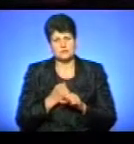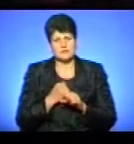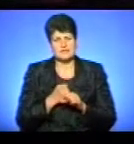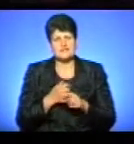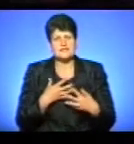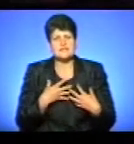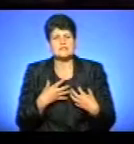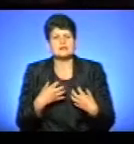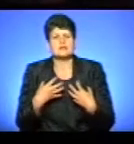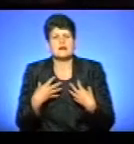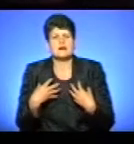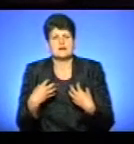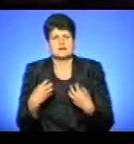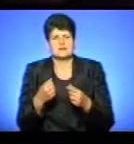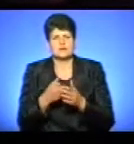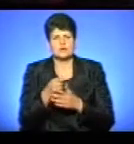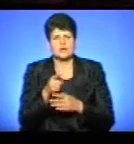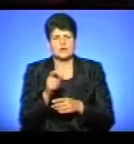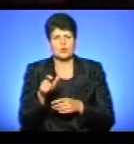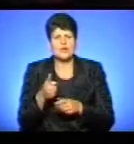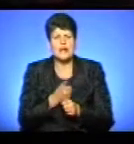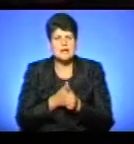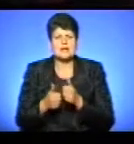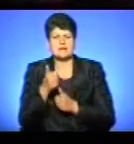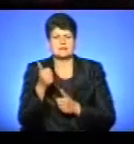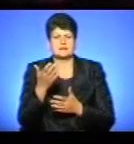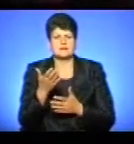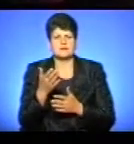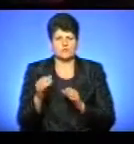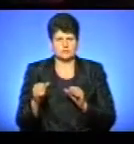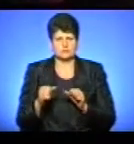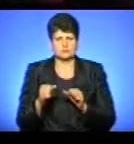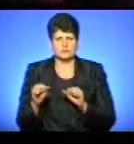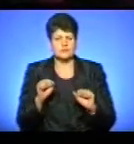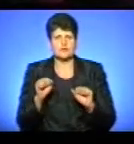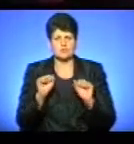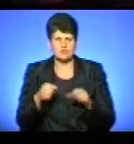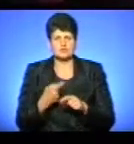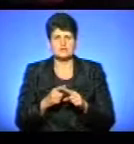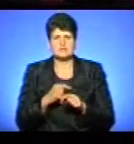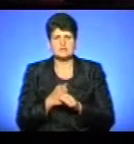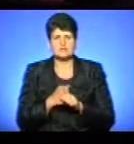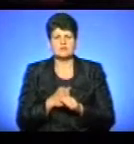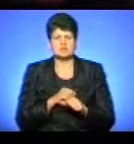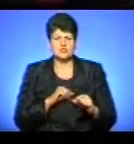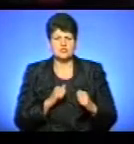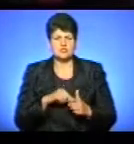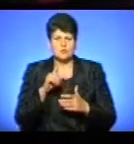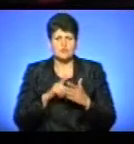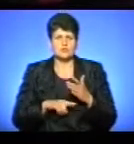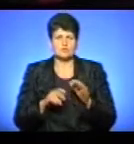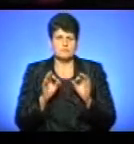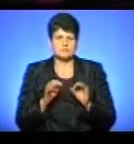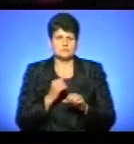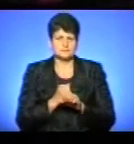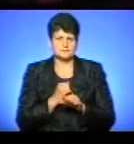тягнуться до тих людей, які, до лідерів, до провідників, які це можуть зробити. І він щиро вірить в те, що він робить. І